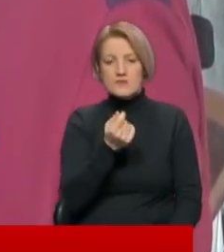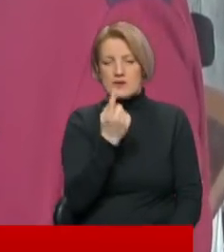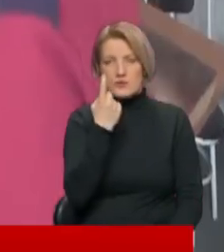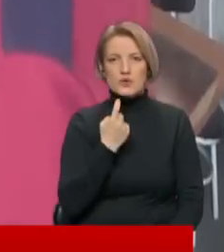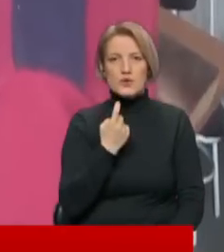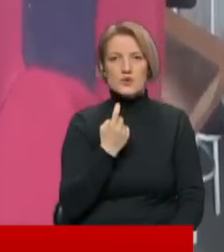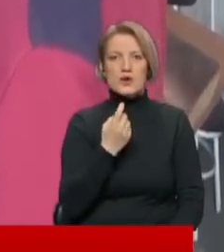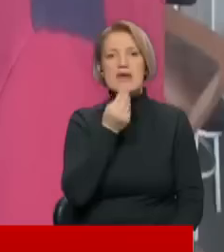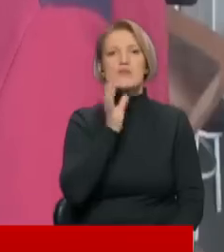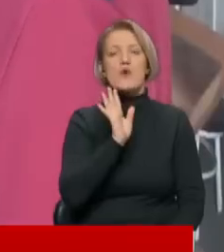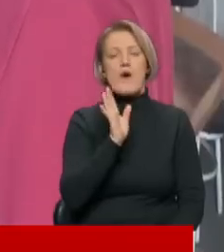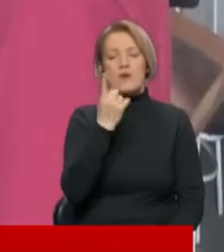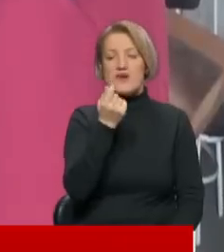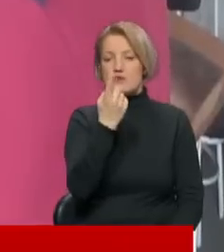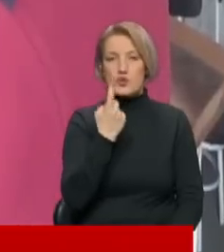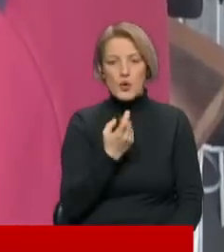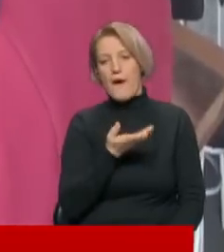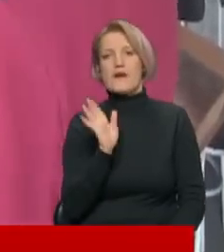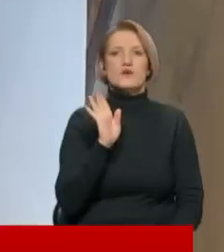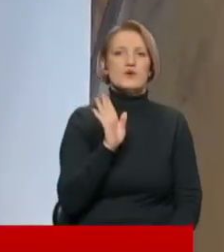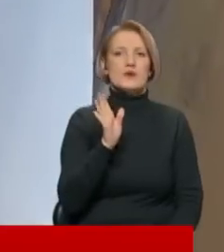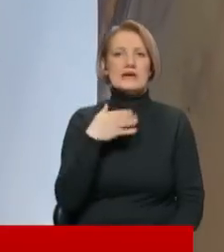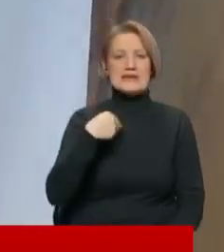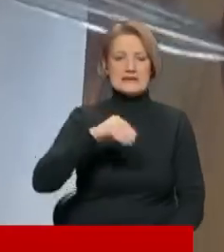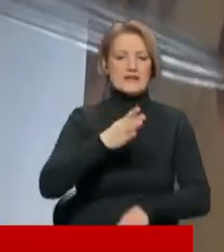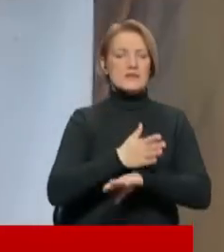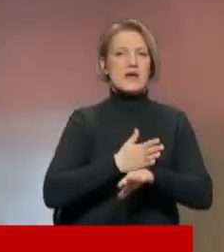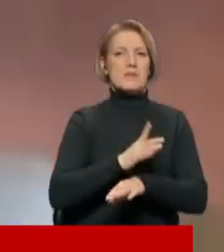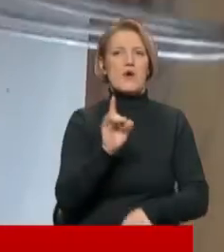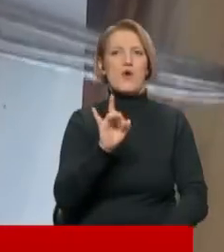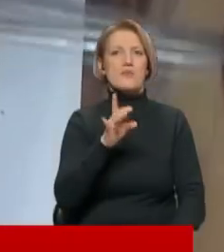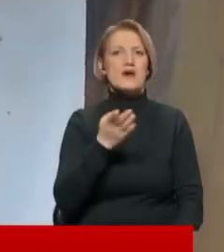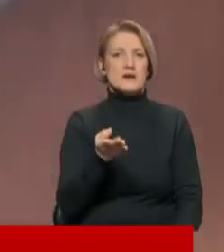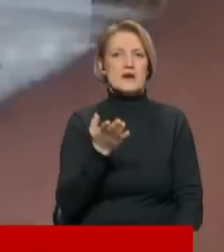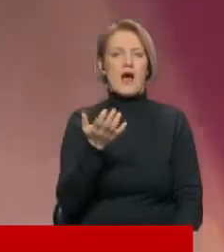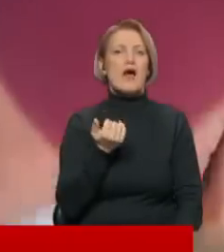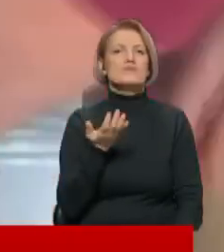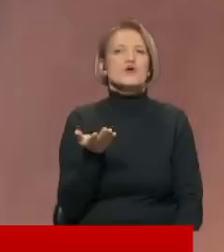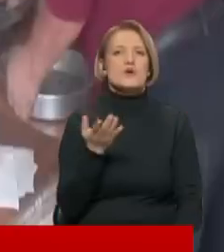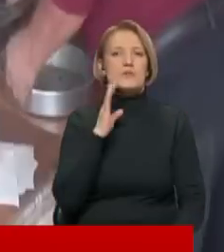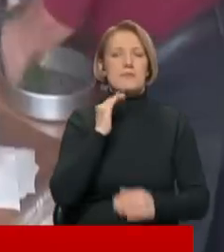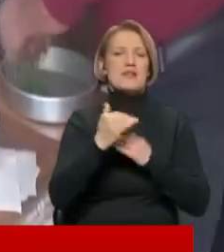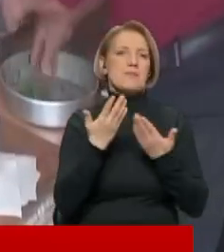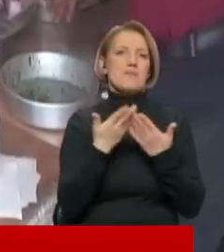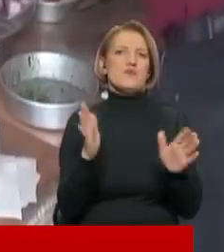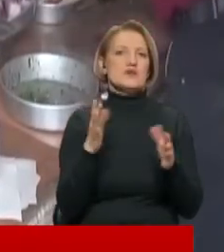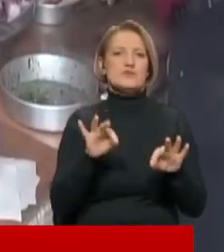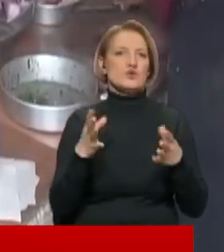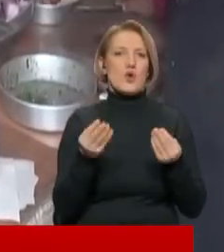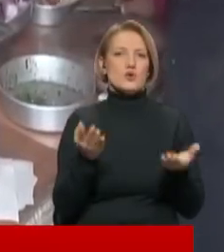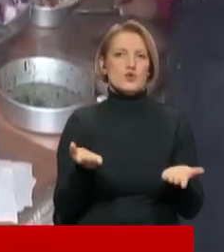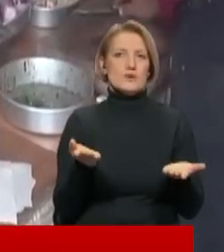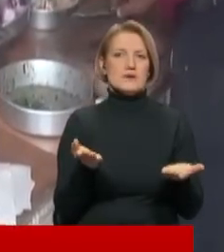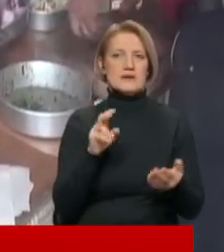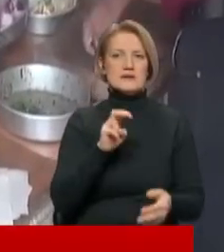çoğu mesela yiyemiyor Biz de şu an hemen sattı bize ekmek 15 tane milletin alım gücü falan yok Millet perişan Ne oldu şimdi